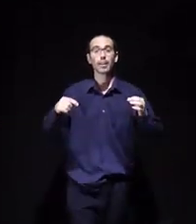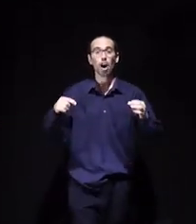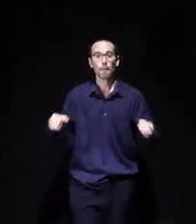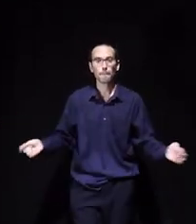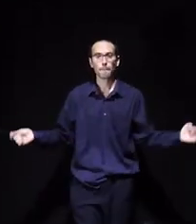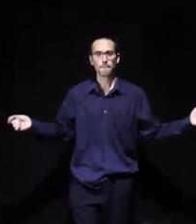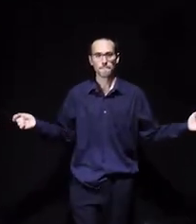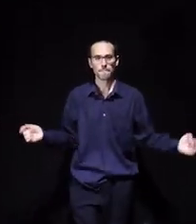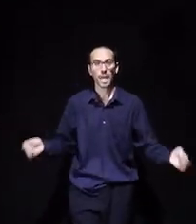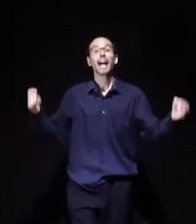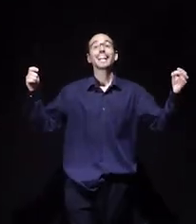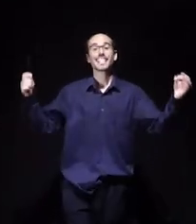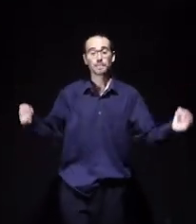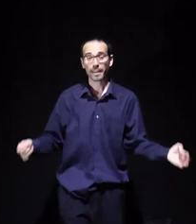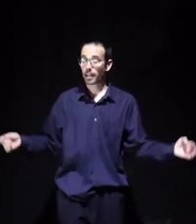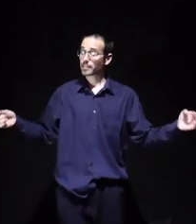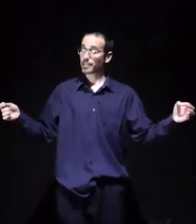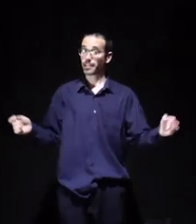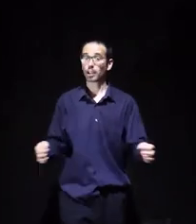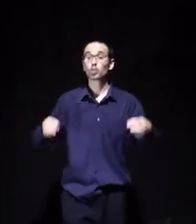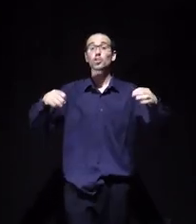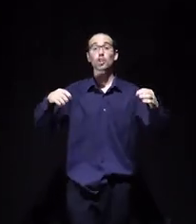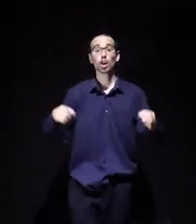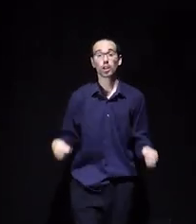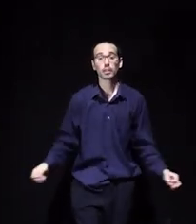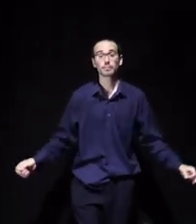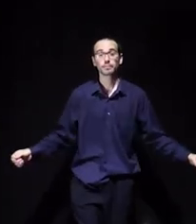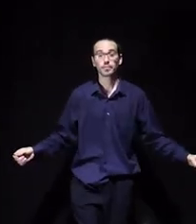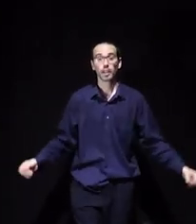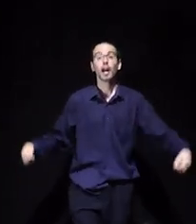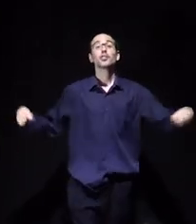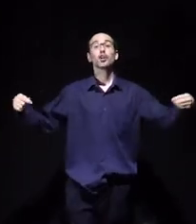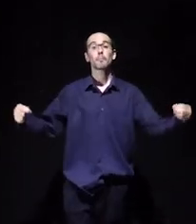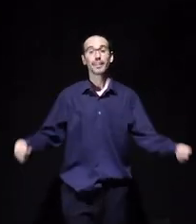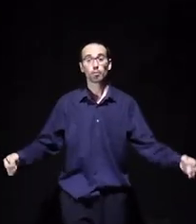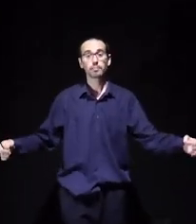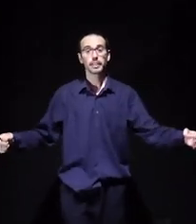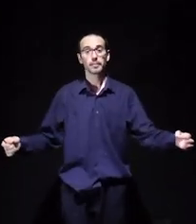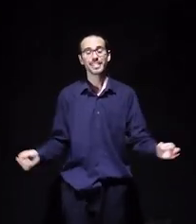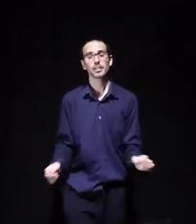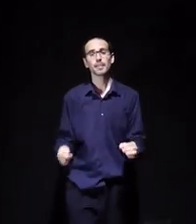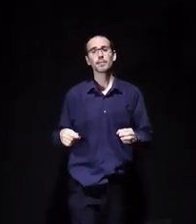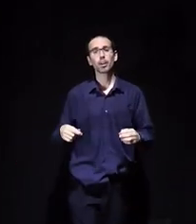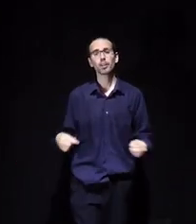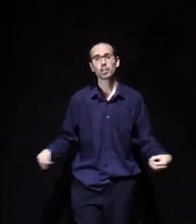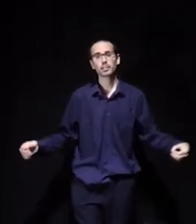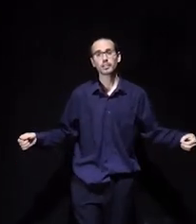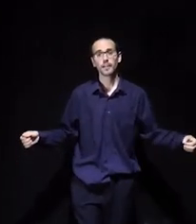posa-li nom, l'esperança i el consol t'omple dubtes.